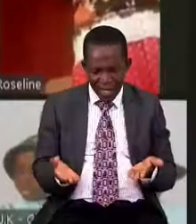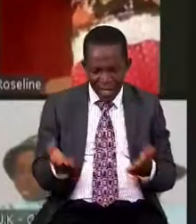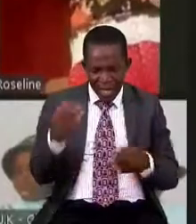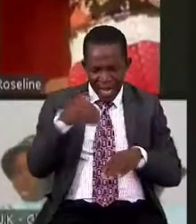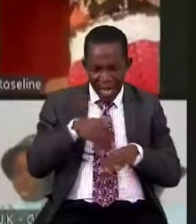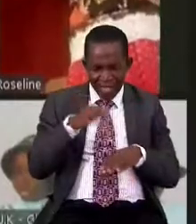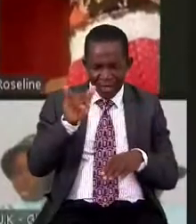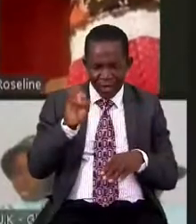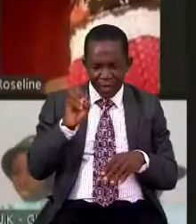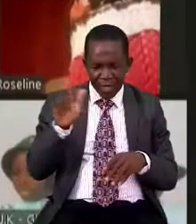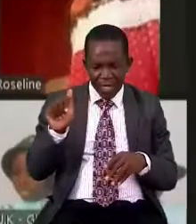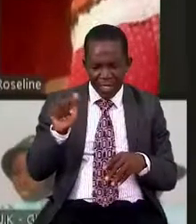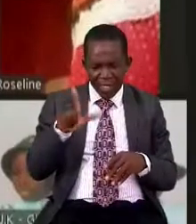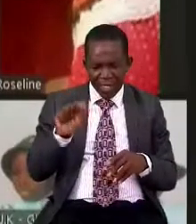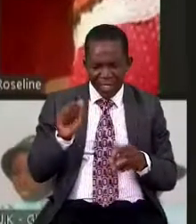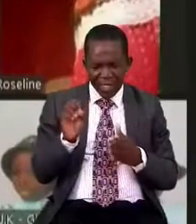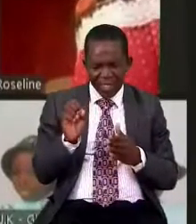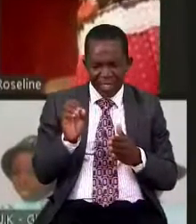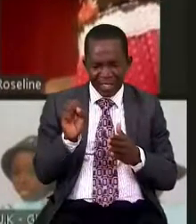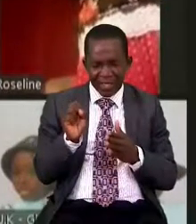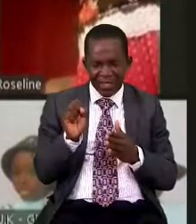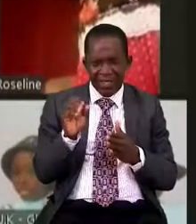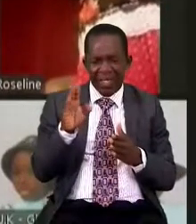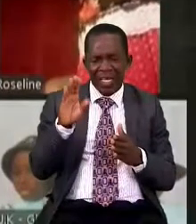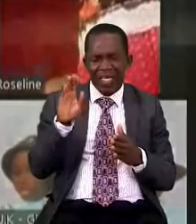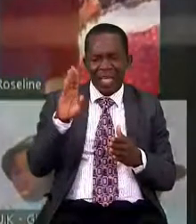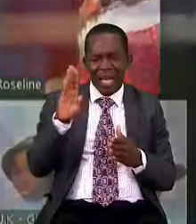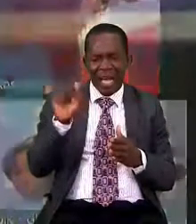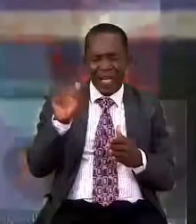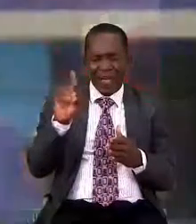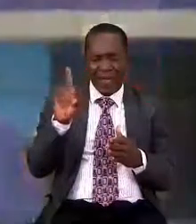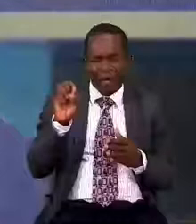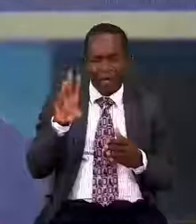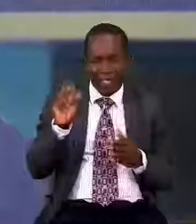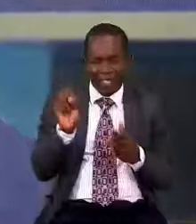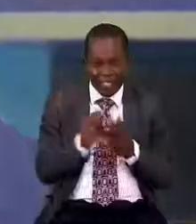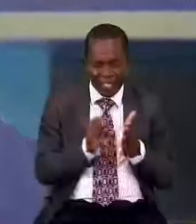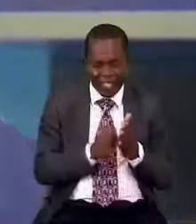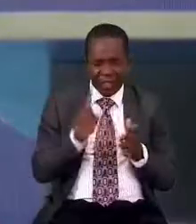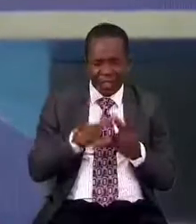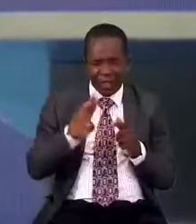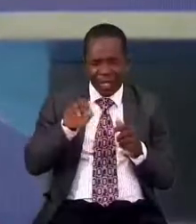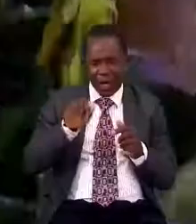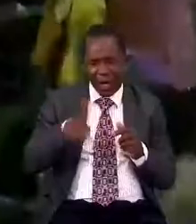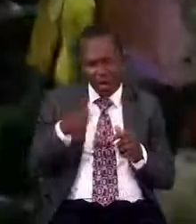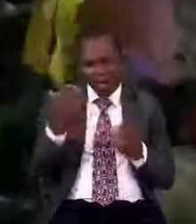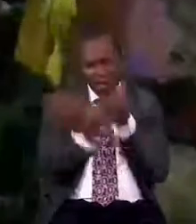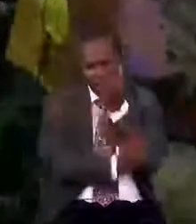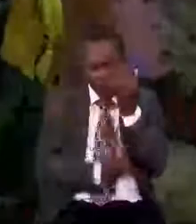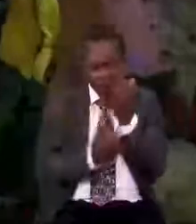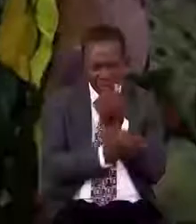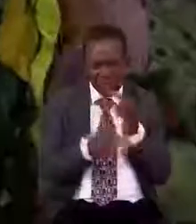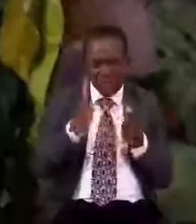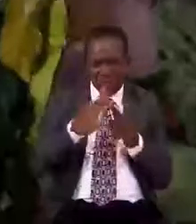et jusqu'au reste des continents de la planète, manifeste